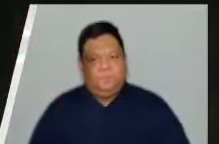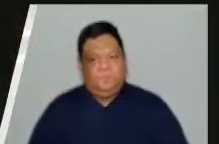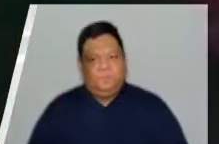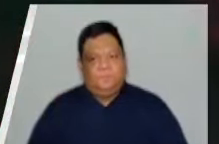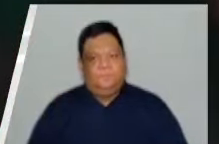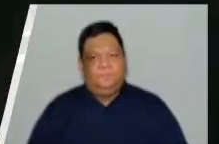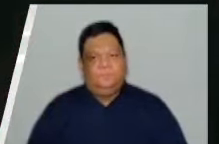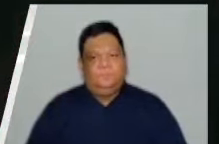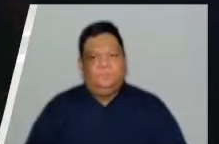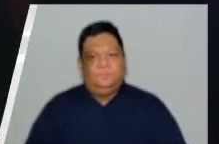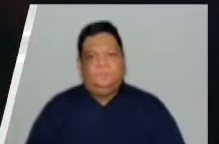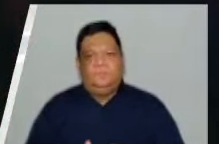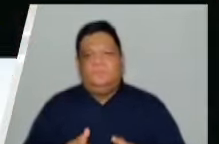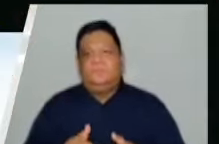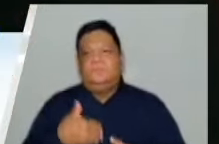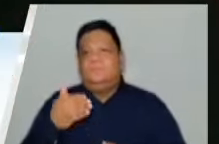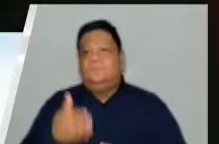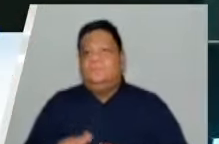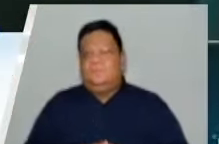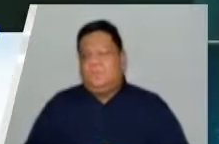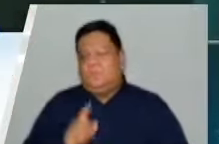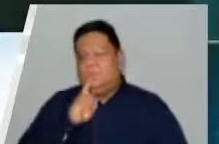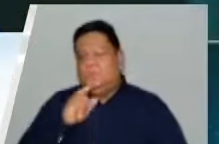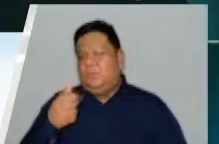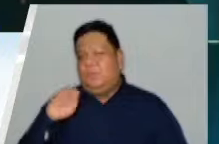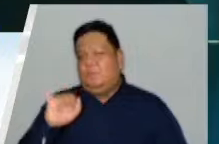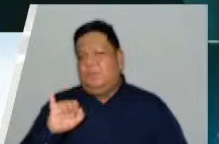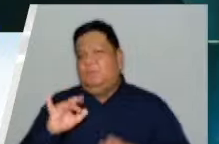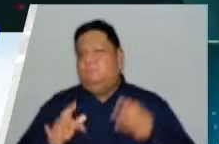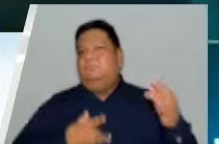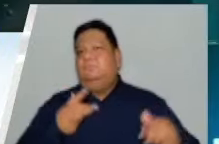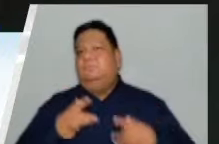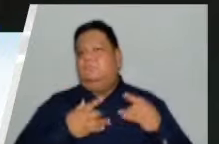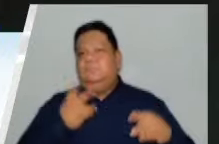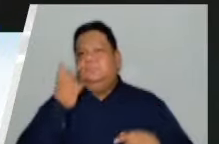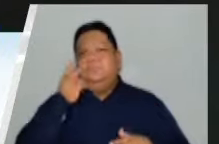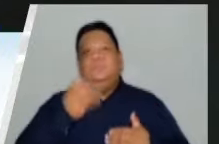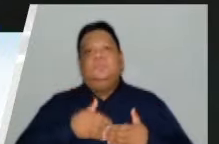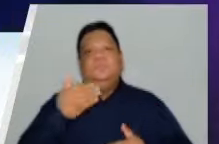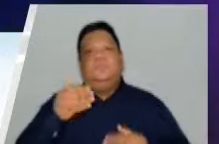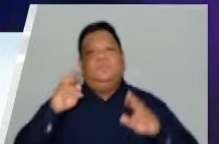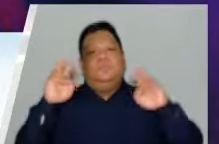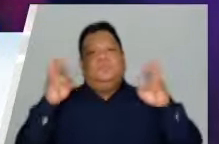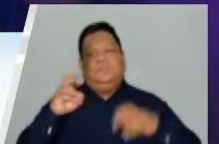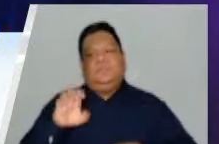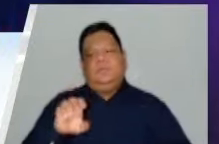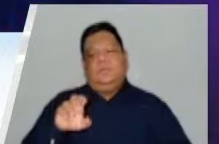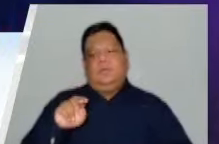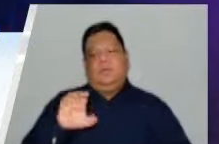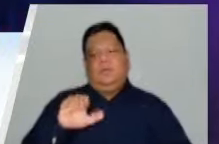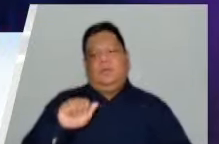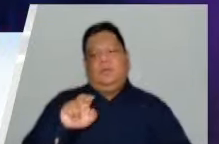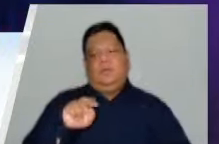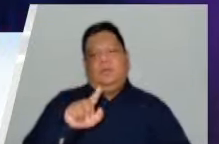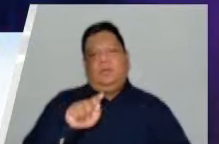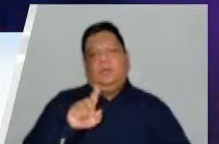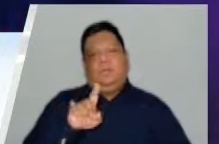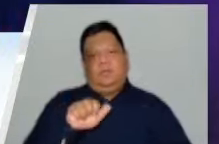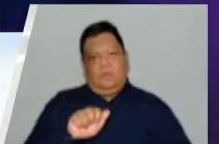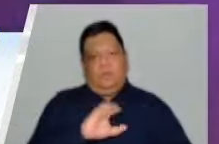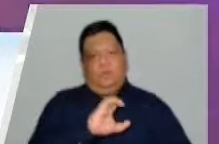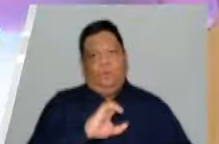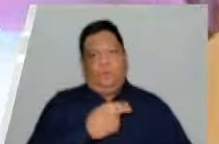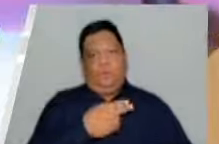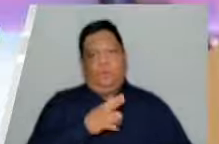Samantala, excited na rin daw si Gabby sa inaabangang Encantadia Chronicles Sangre, kung saan inaasahan ang reunion ng Encantadia